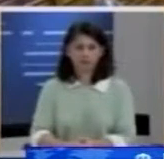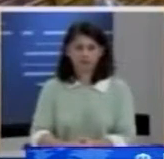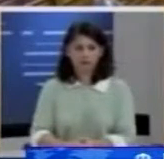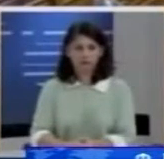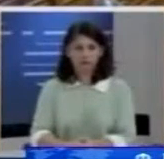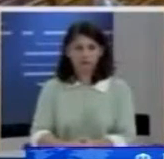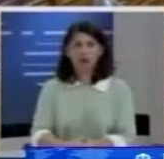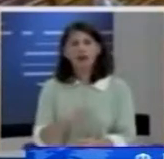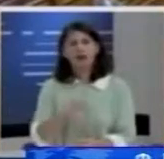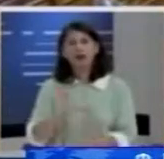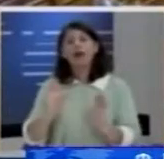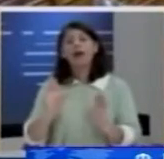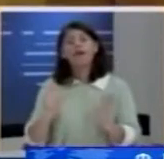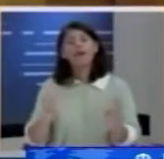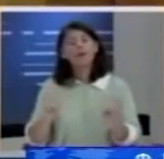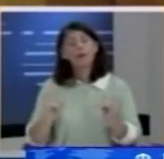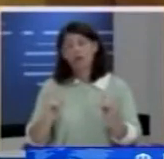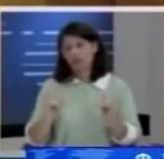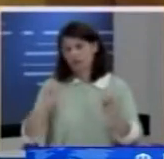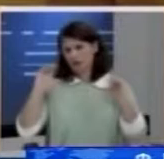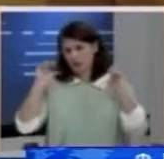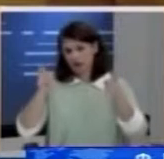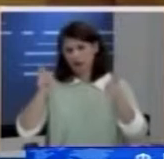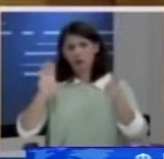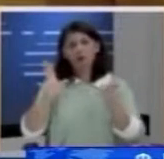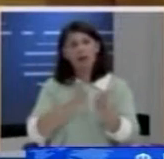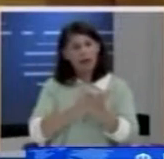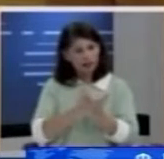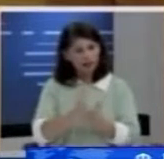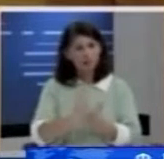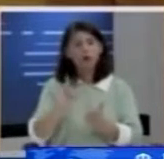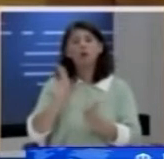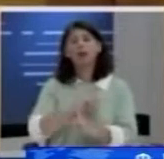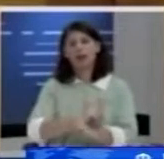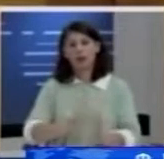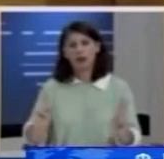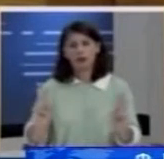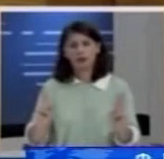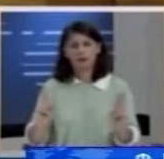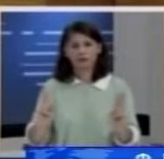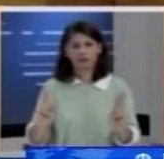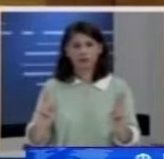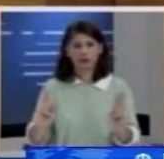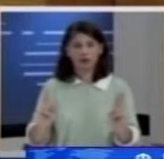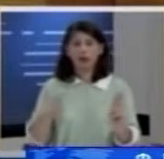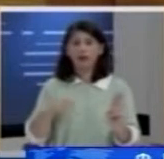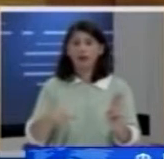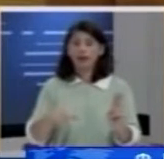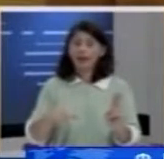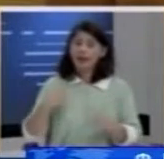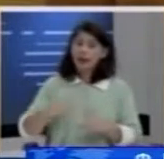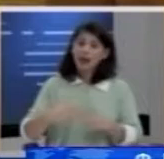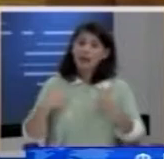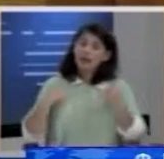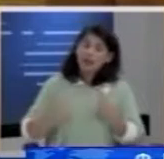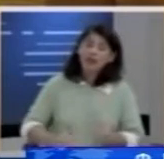Δεν παίζετε δημοκρατικά, κύριε Τσίπρα. Ούτε έντιμα, ούτε καθαρά. Και η πατρίδα δεν ανέχεται